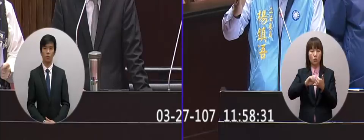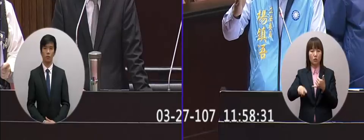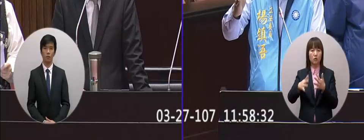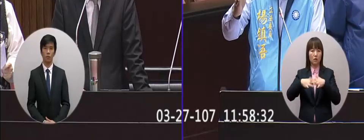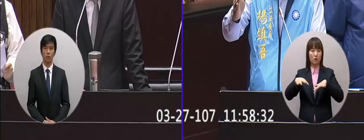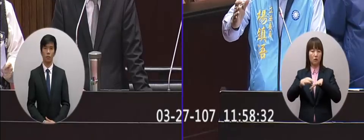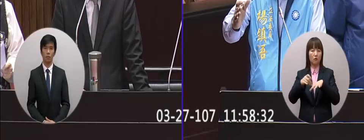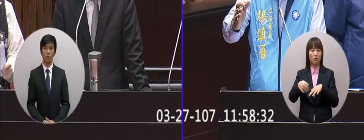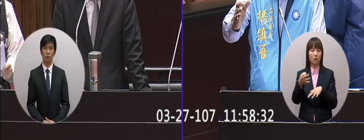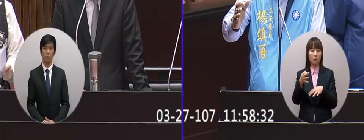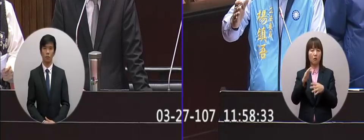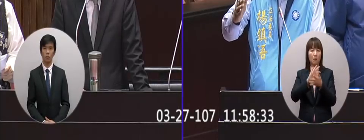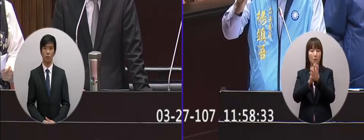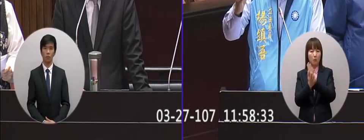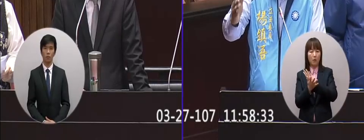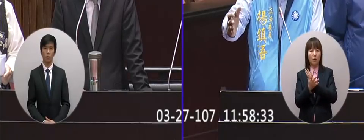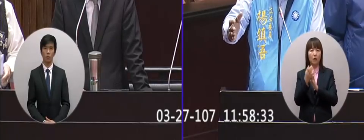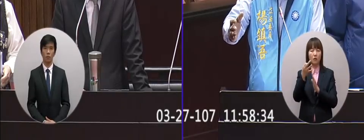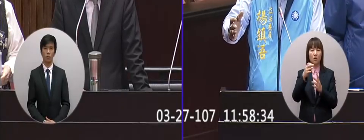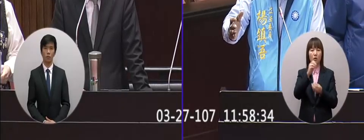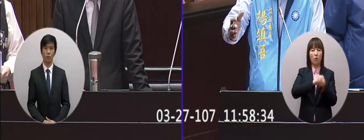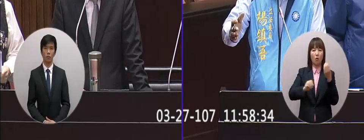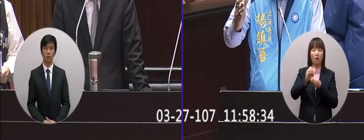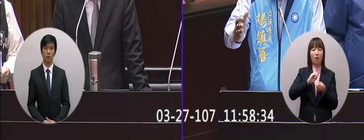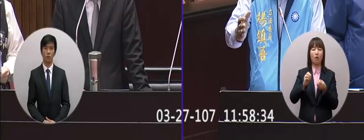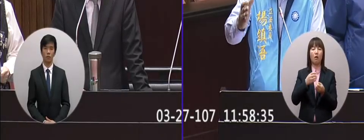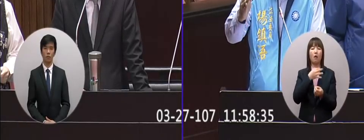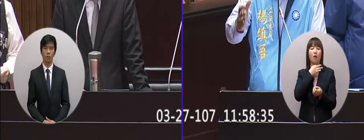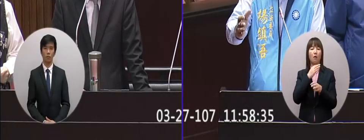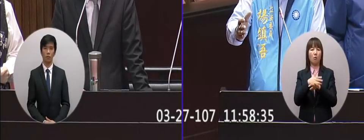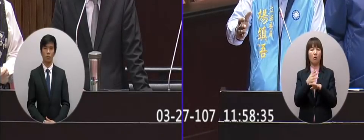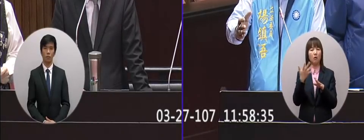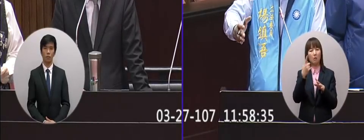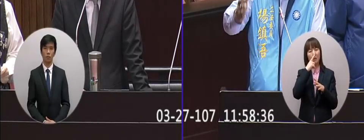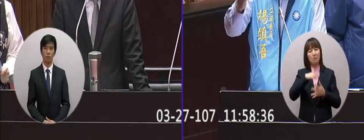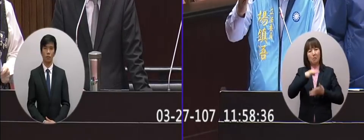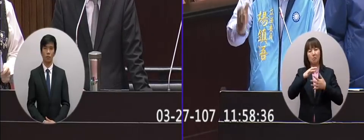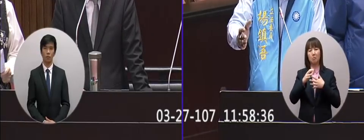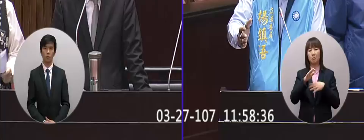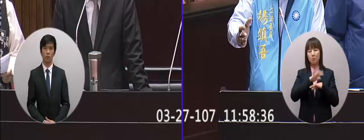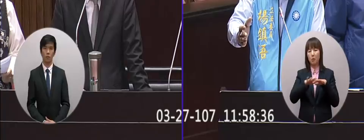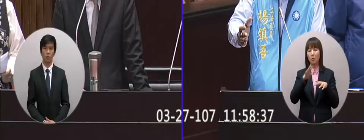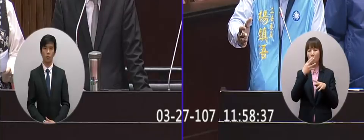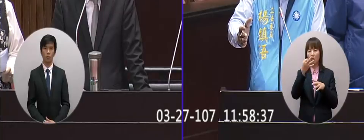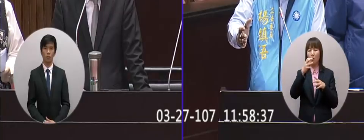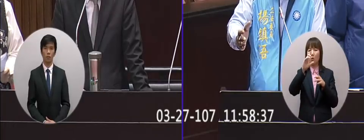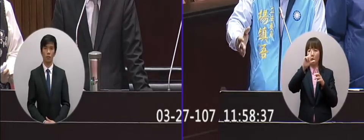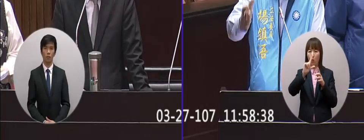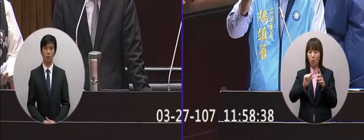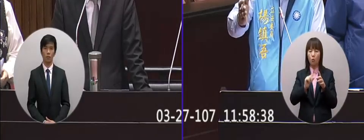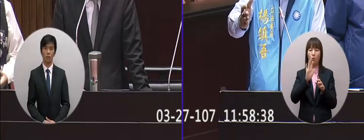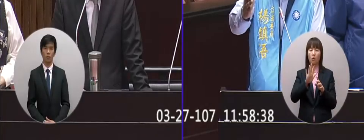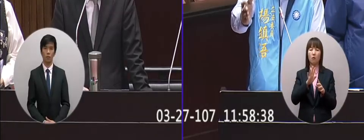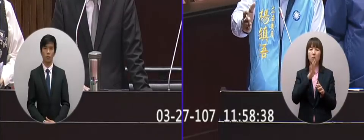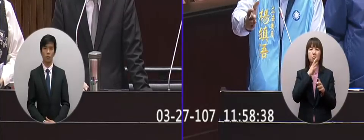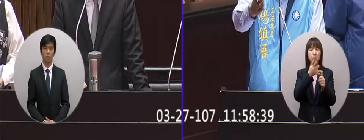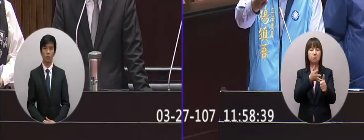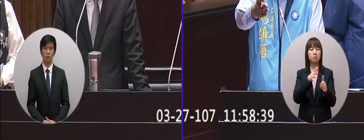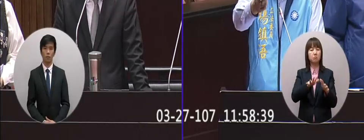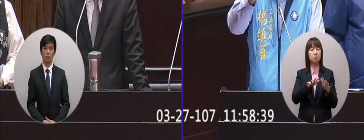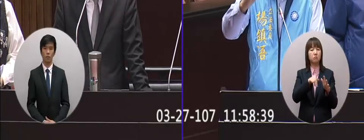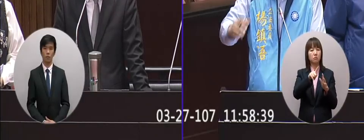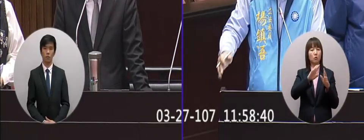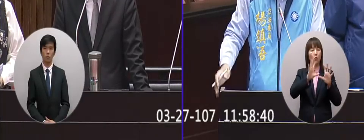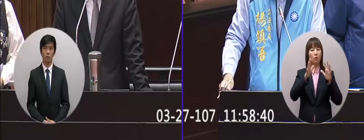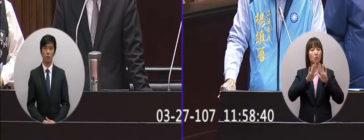个建设基金出现无法支应的情况，但是我们还是很担心他的水位就是在下降。那请问院里面